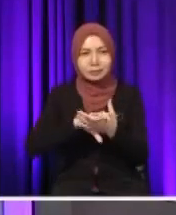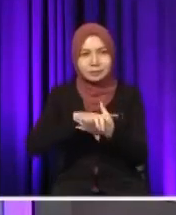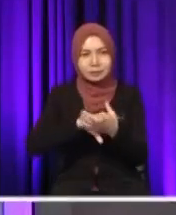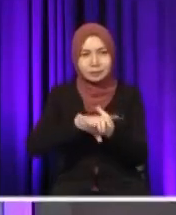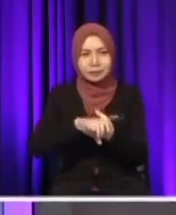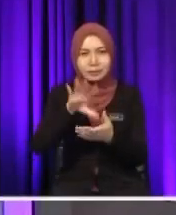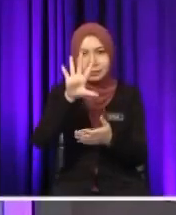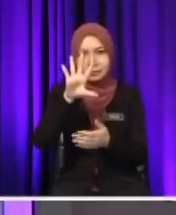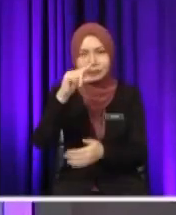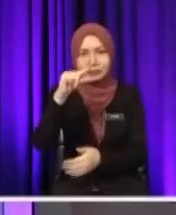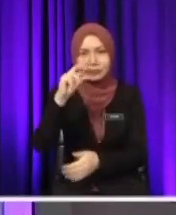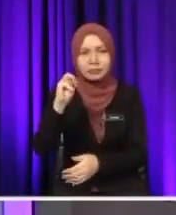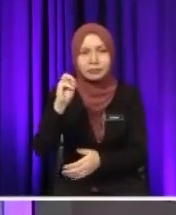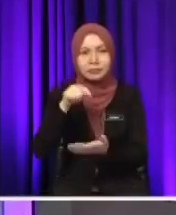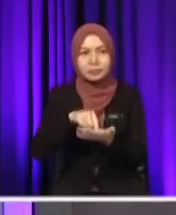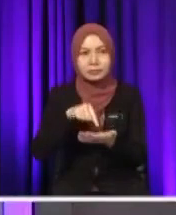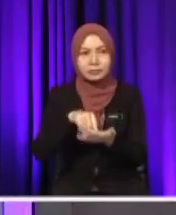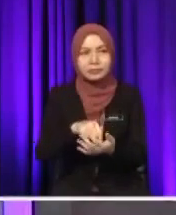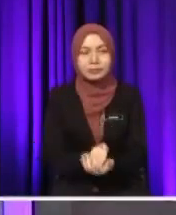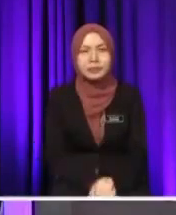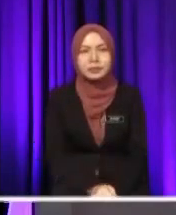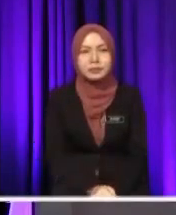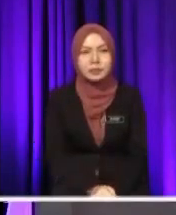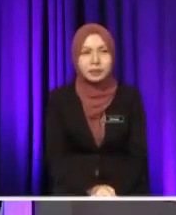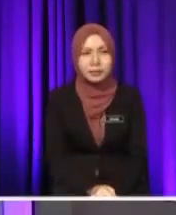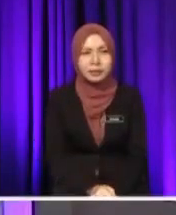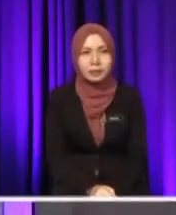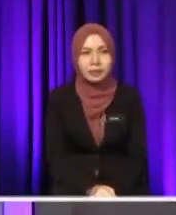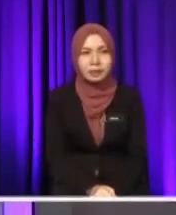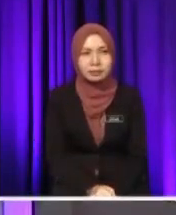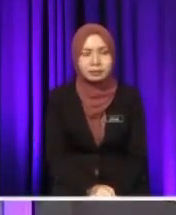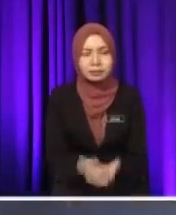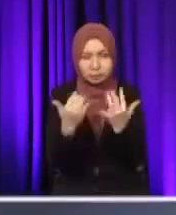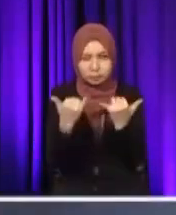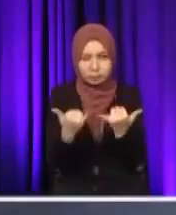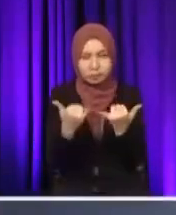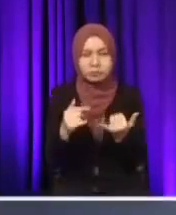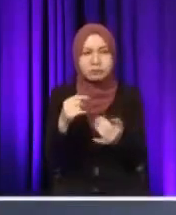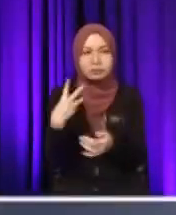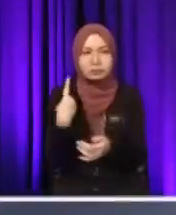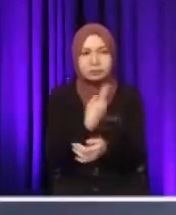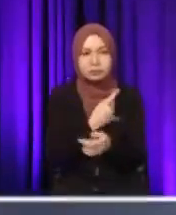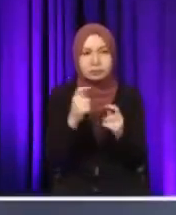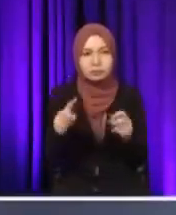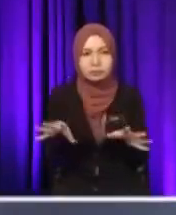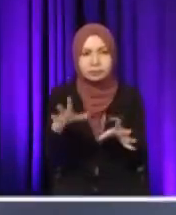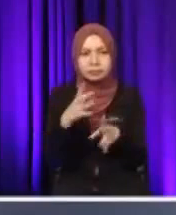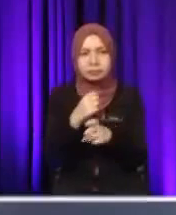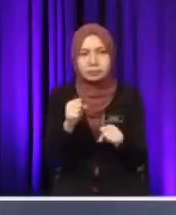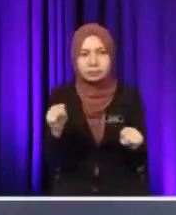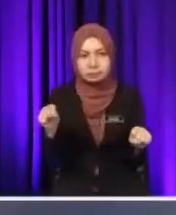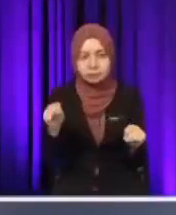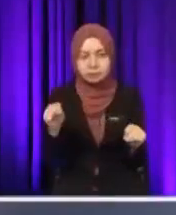faham. Lebih daripada setengah jam. Lebih kat sekolah. Okey, faham. Okay, sekarang di sini kita dah sedialah semua dah kan? Dah sedialah bahan